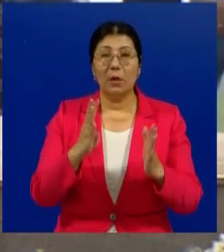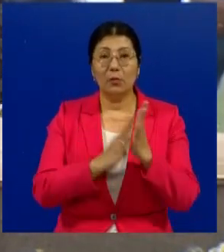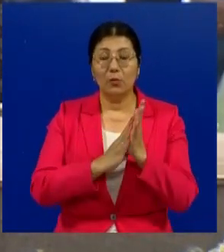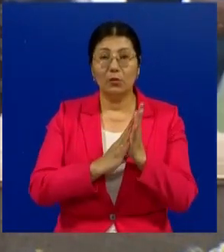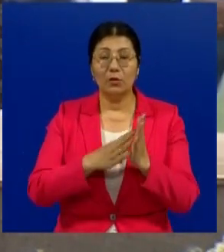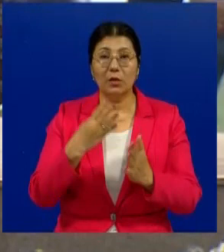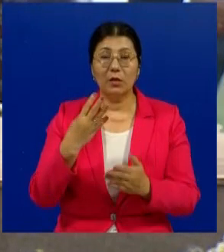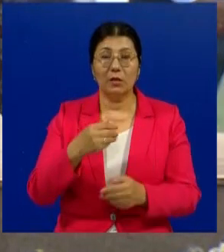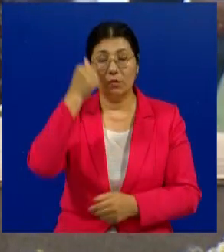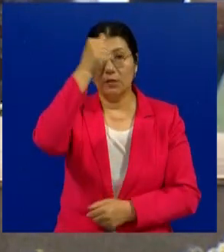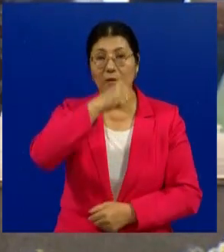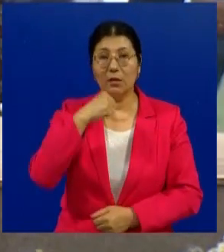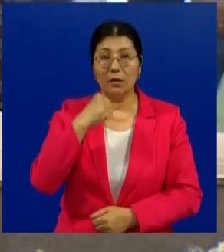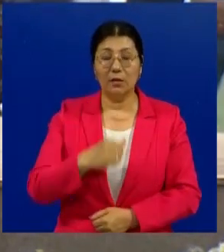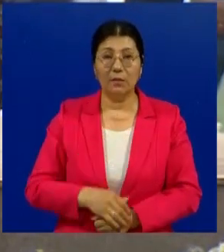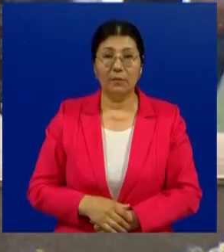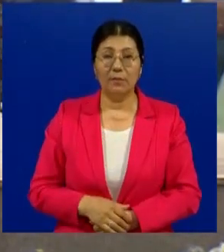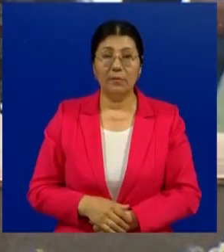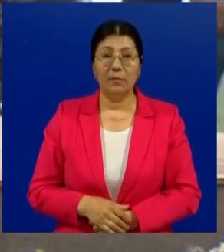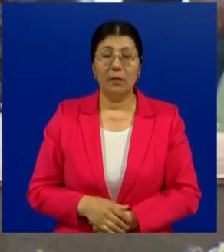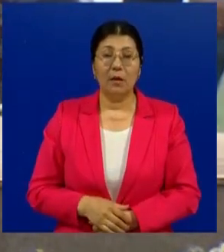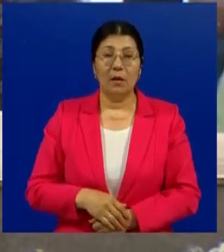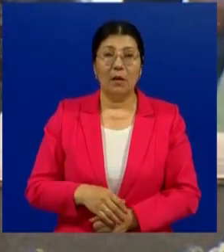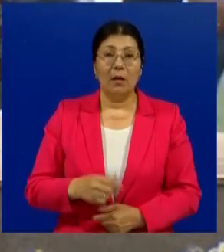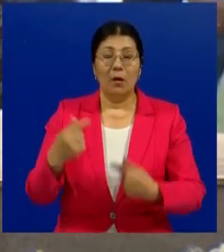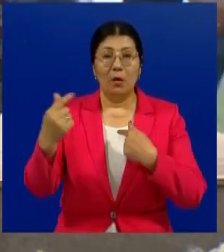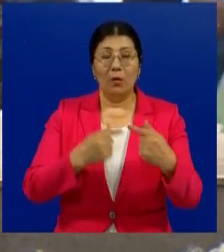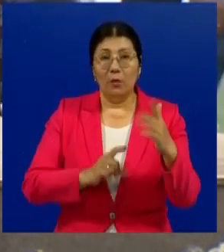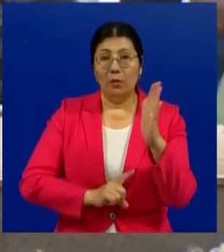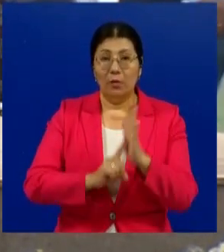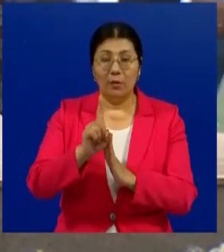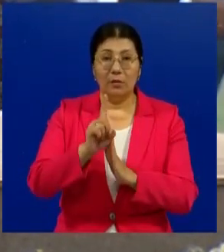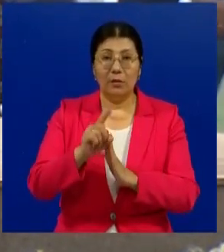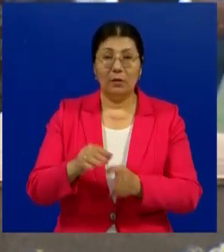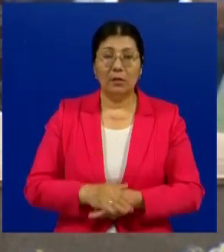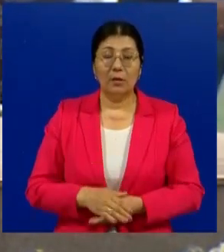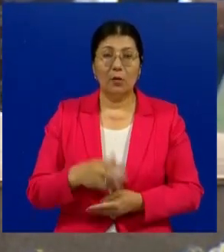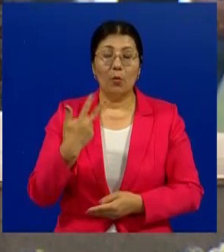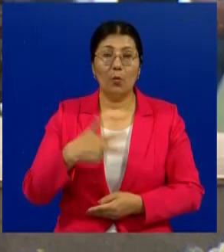29-ші жылдардағы қуғын сүргін басталған кезеңдер,